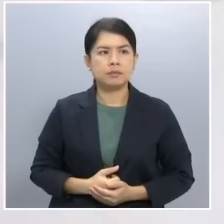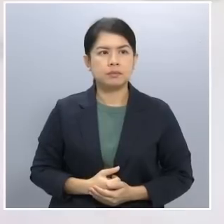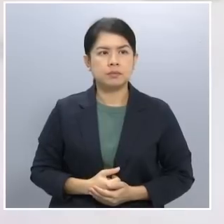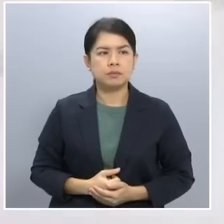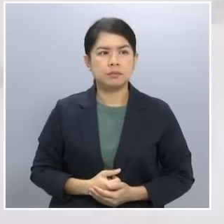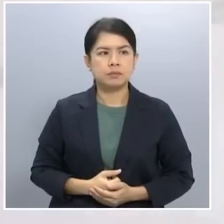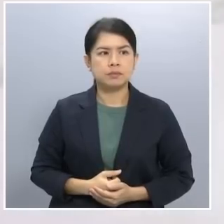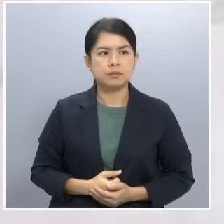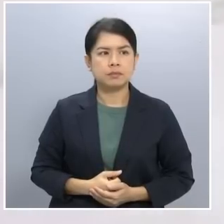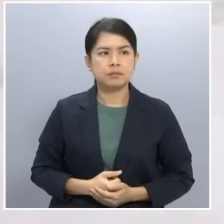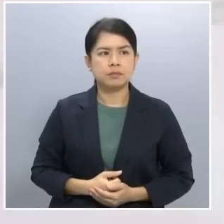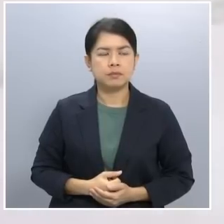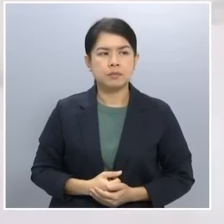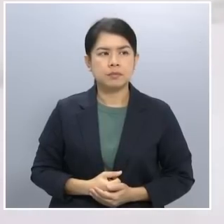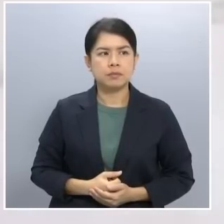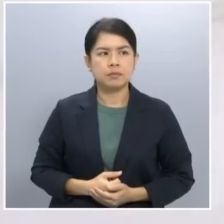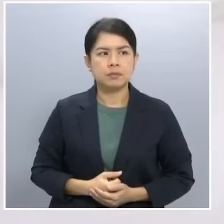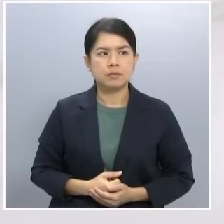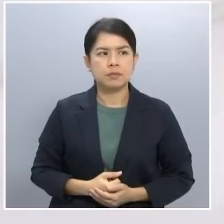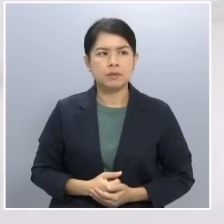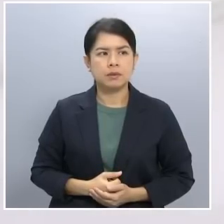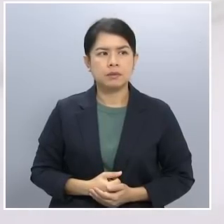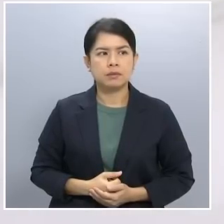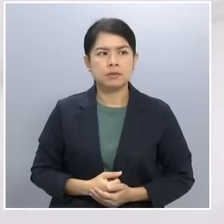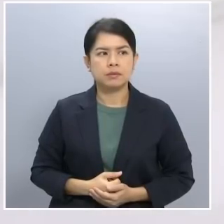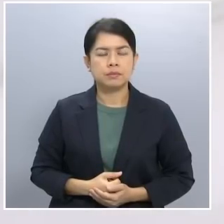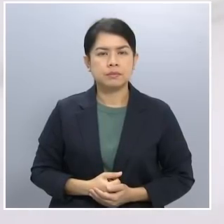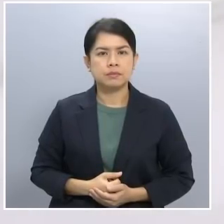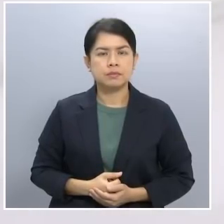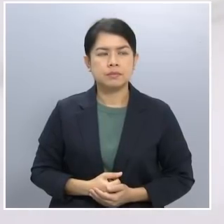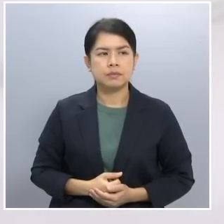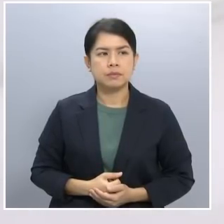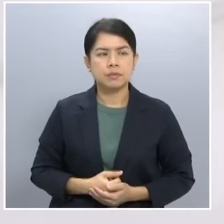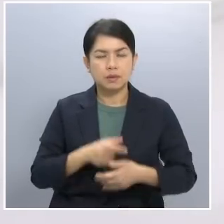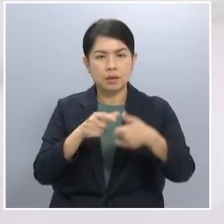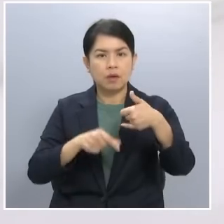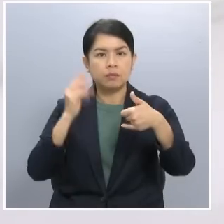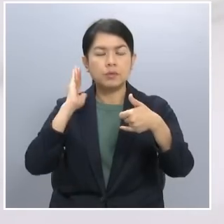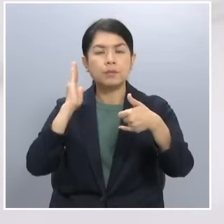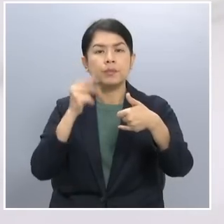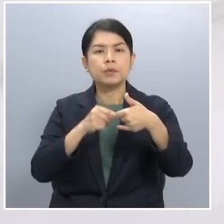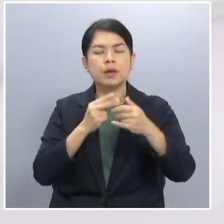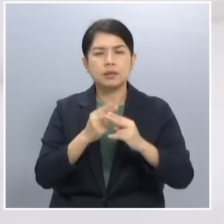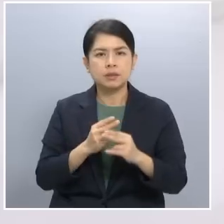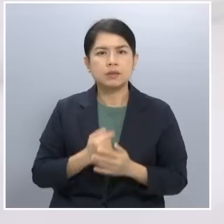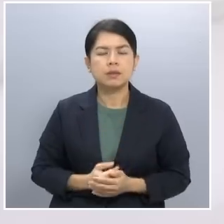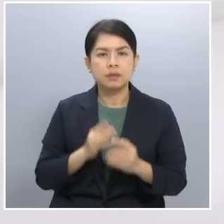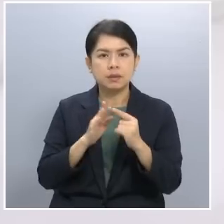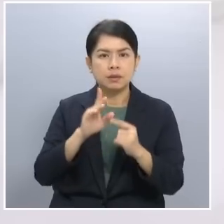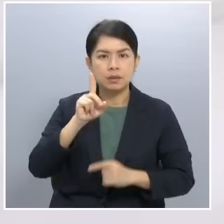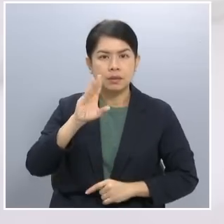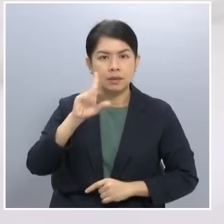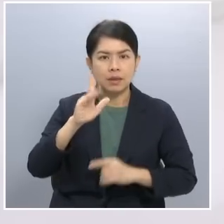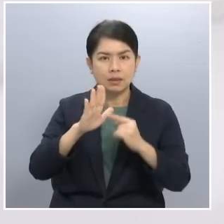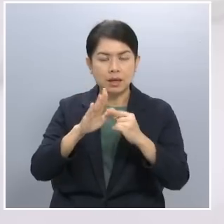น่าจะยิงซ้ำแล้วฮะผู้ชมครับคนนี้คือนายเดชาครับอายุ65ปีเป็นผู้ก่อเห